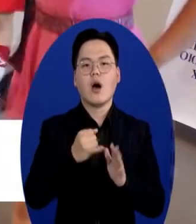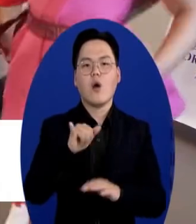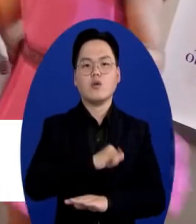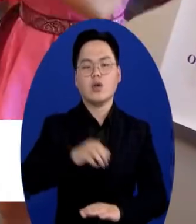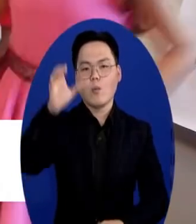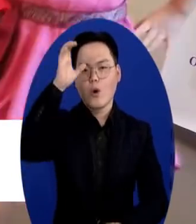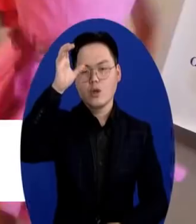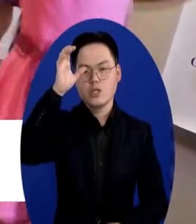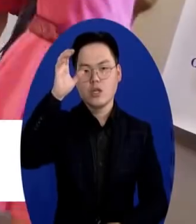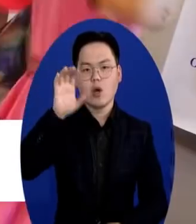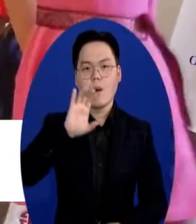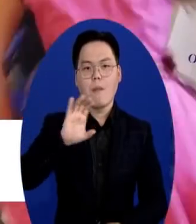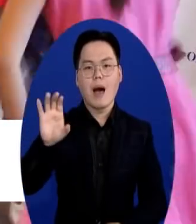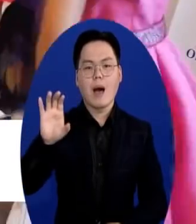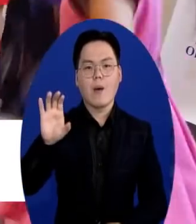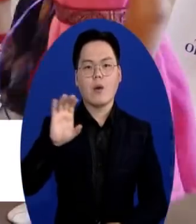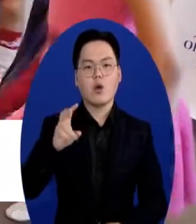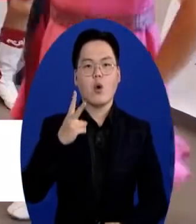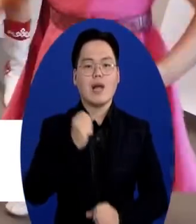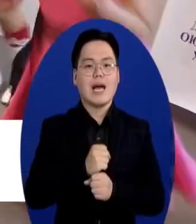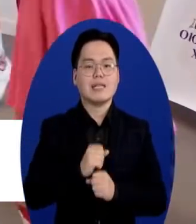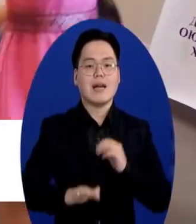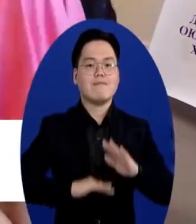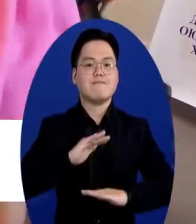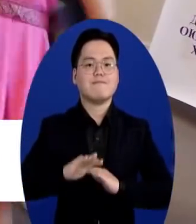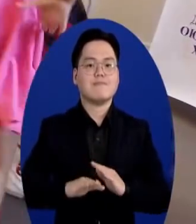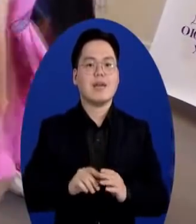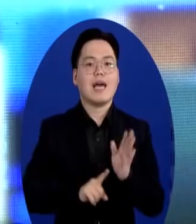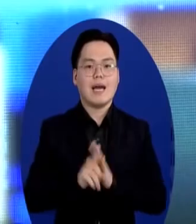үйл ажиллагаагаа ийхүү шат дараатай эхлүүлж байна.